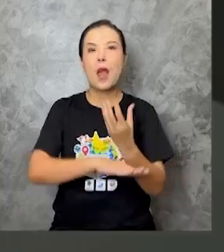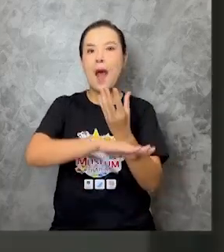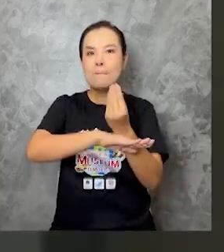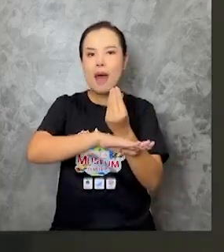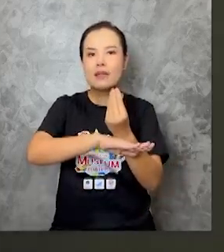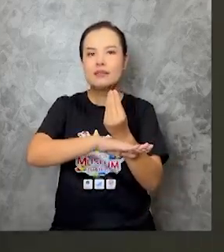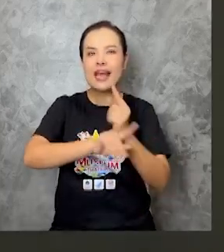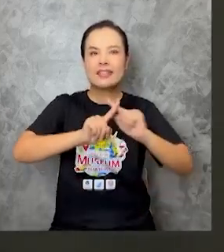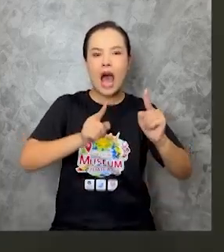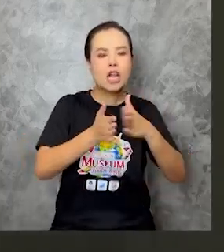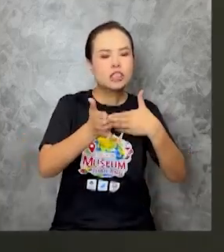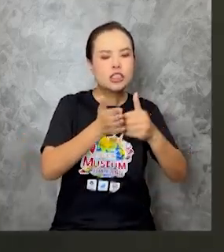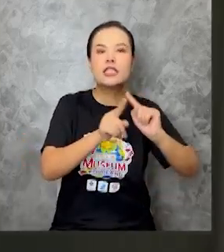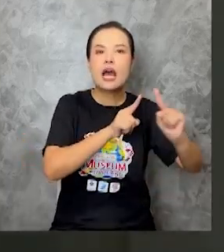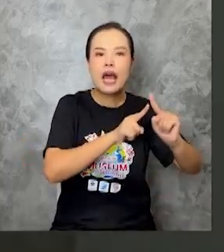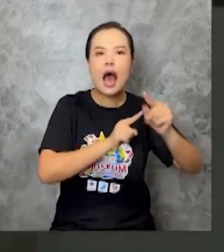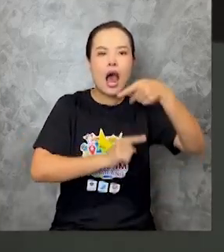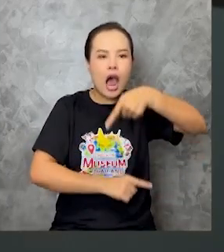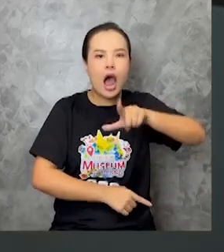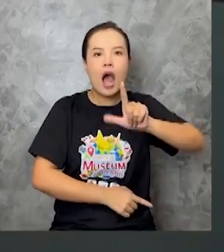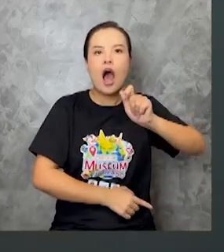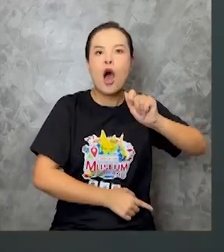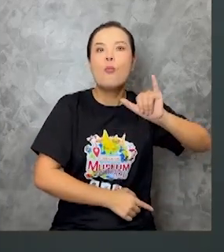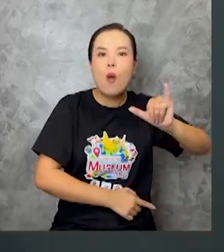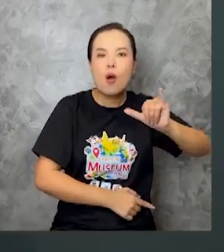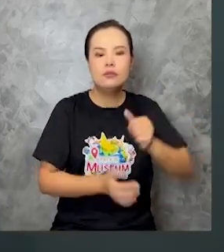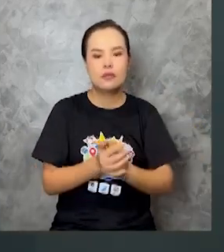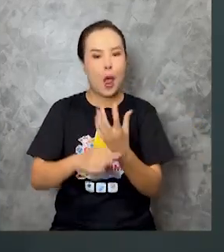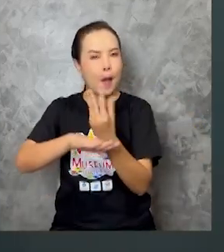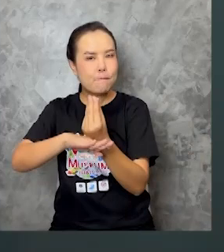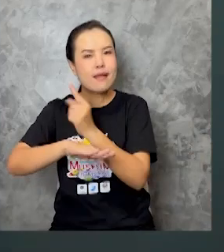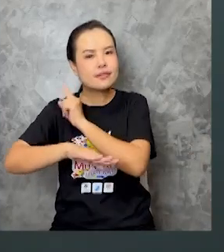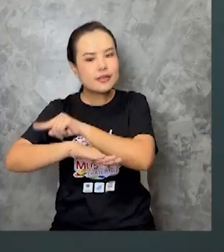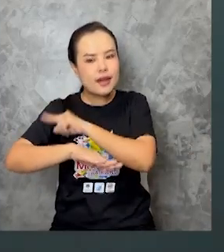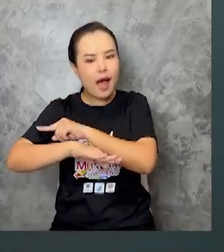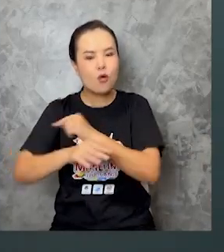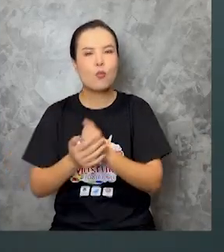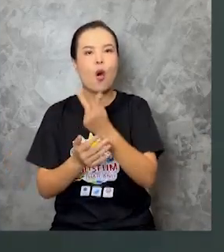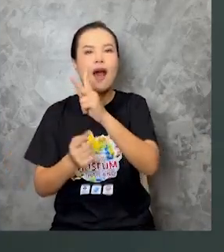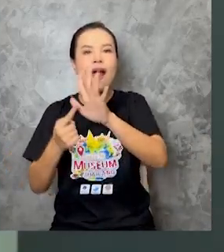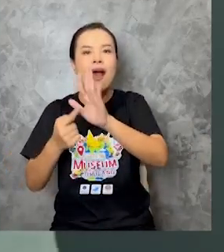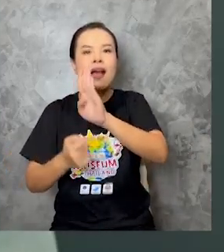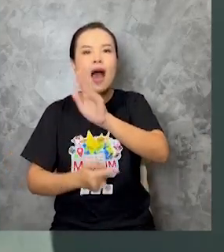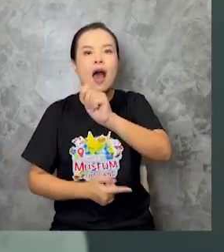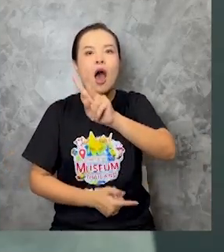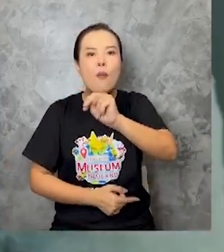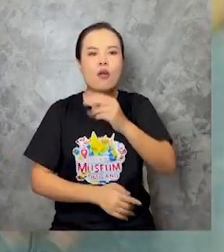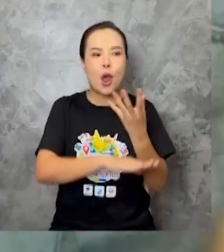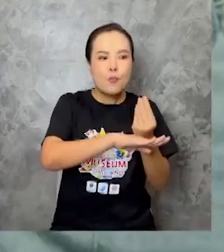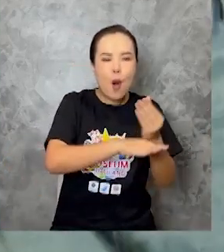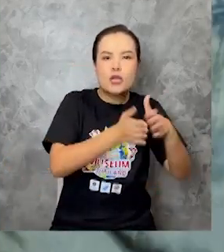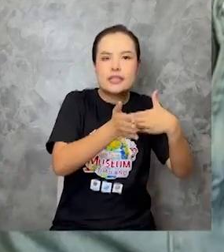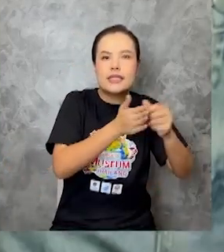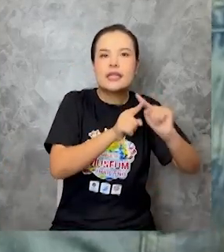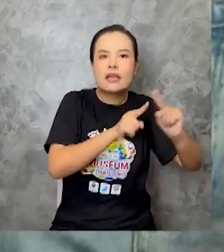พชรนะต่างกับอัญมณีที่เป็นพลอยยังไงรู้ไหม ยังไง เพชรเนี่ยเกิดมาจากธาตุที่เป็นพวกคาร์บอนส่วนพวกพลอยเนี่ยเกิดจากธ